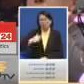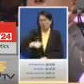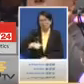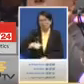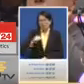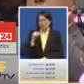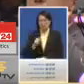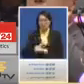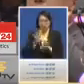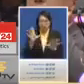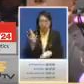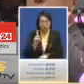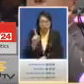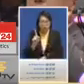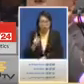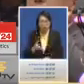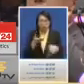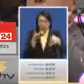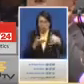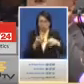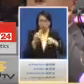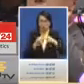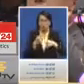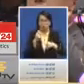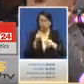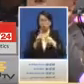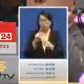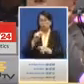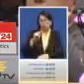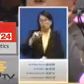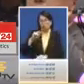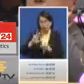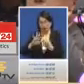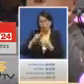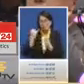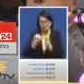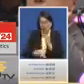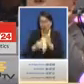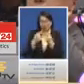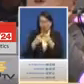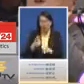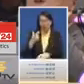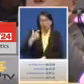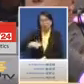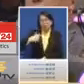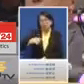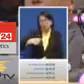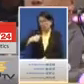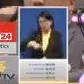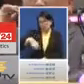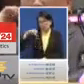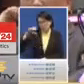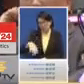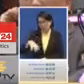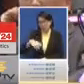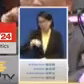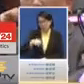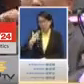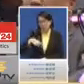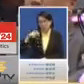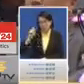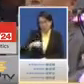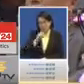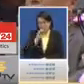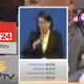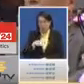รอกว่านายอุตมะมีความผิดแต่ศาลได้พิพากษาว่ากรรมการบริหารธ